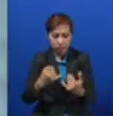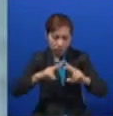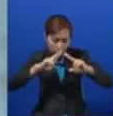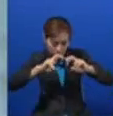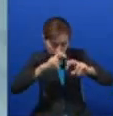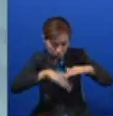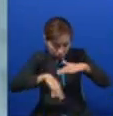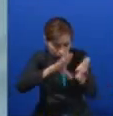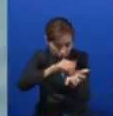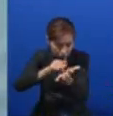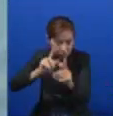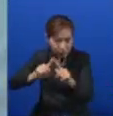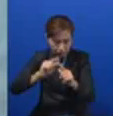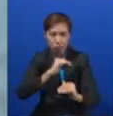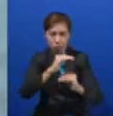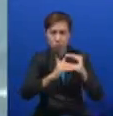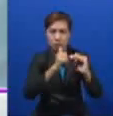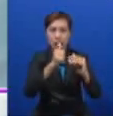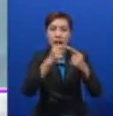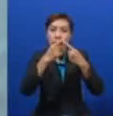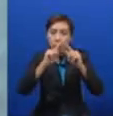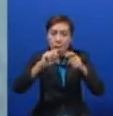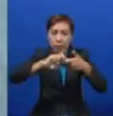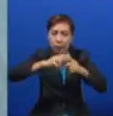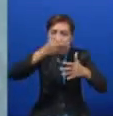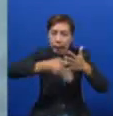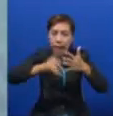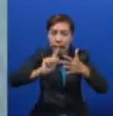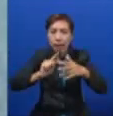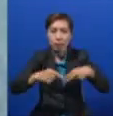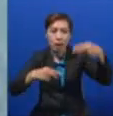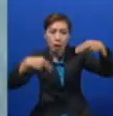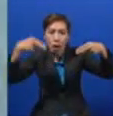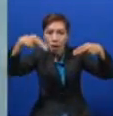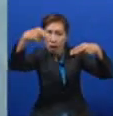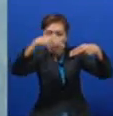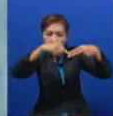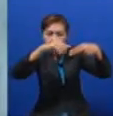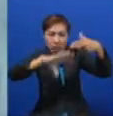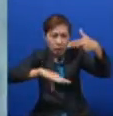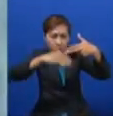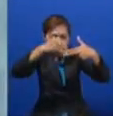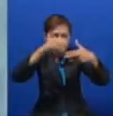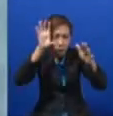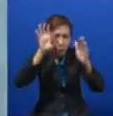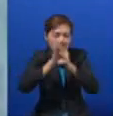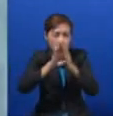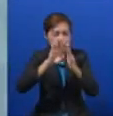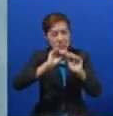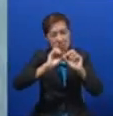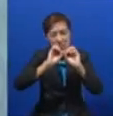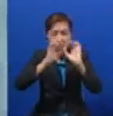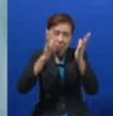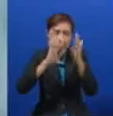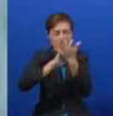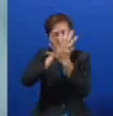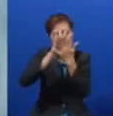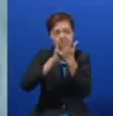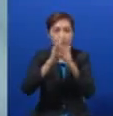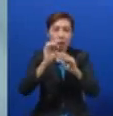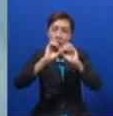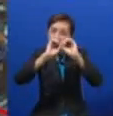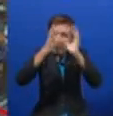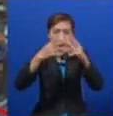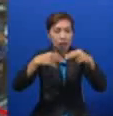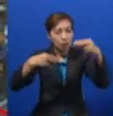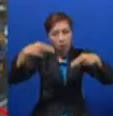สืบสวนมีความคืบหน้าไปมากแต่มีอุปสรรคเรื่องภาพวงจรปิดในที่เกิดเหตุเนื่องจากไม่ครอบคลุมทุกพื้นที่และมีกล้อง